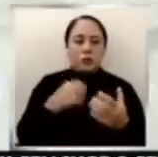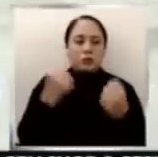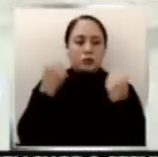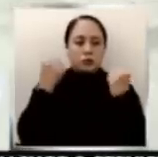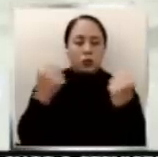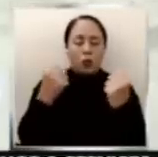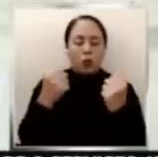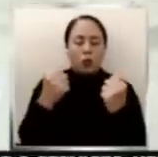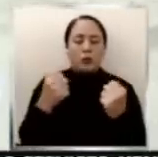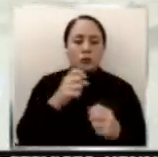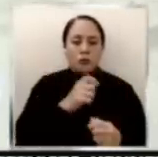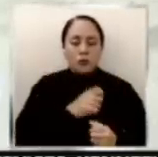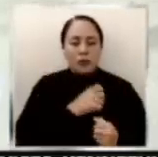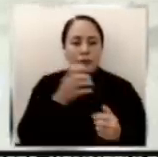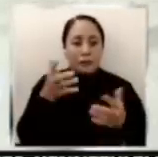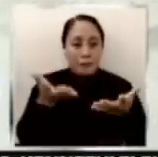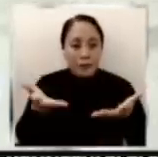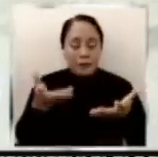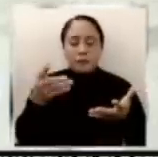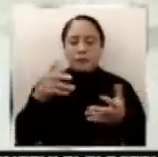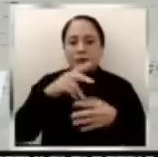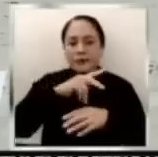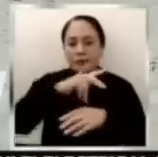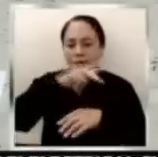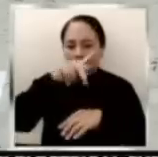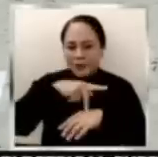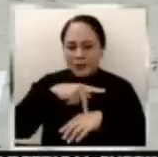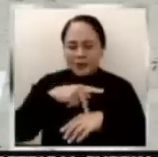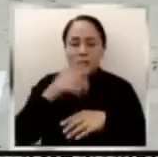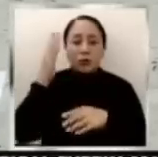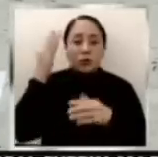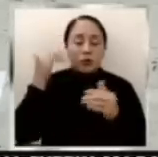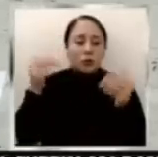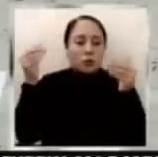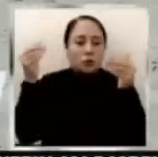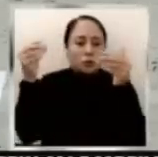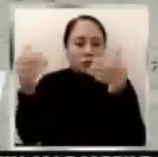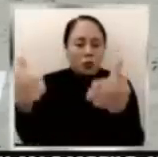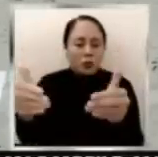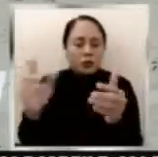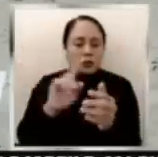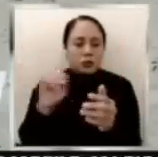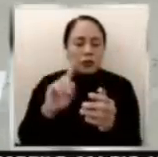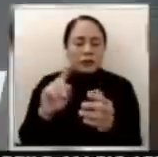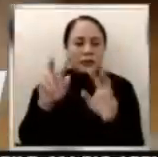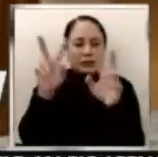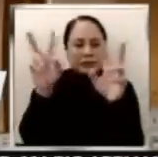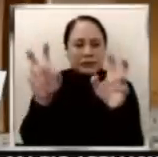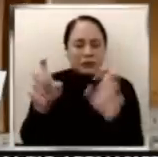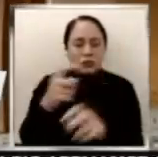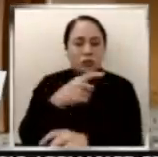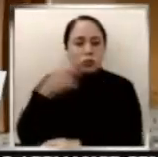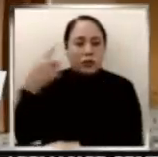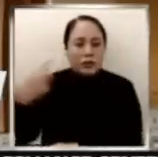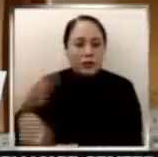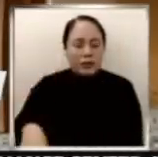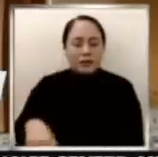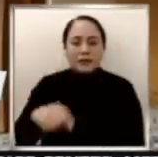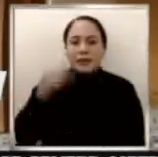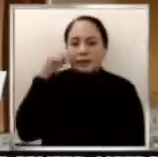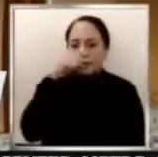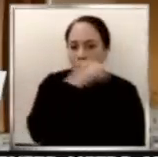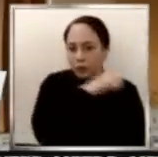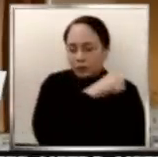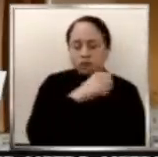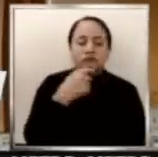Pilipinas, lalo pat nakatuon din ang kanilang pansin sa issue ng China at Taiwan. Ang sagot daw ng